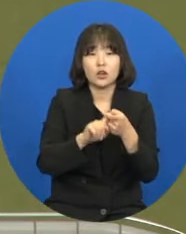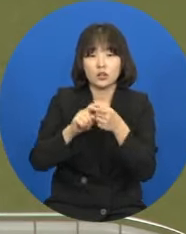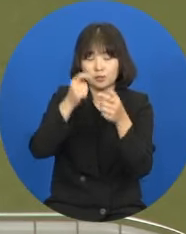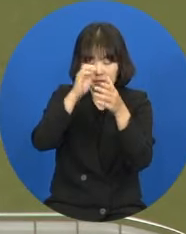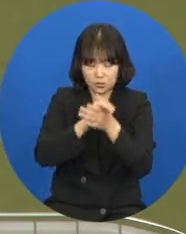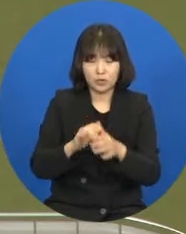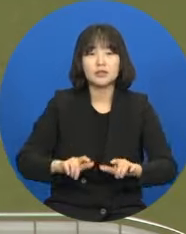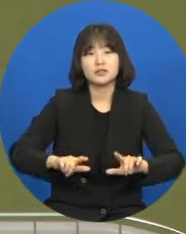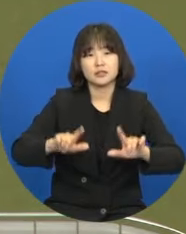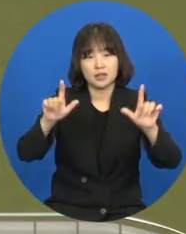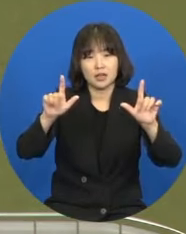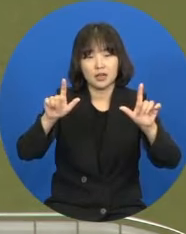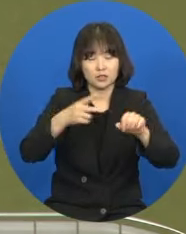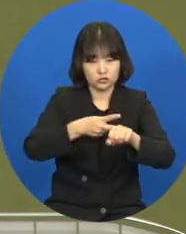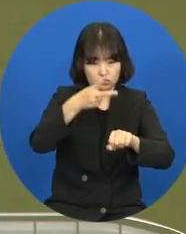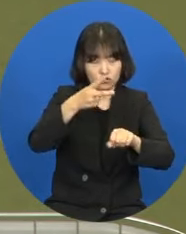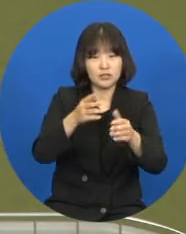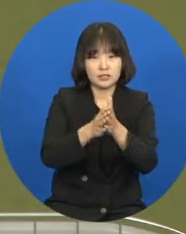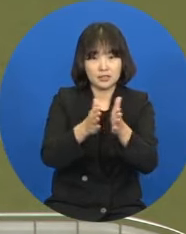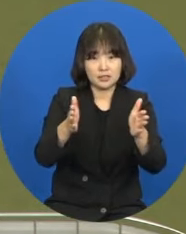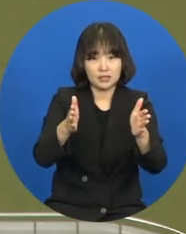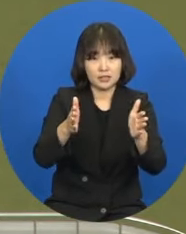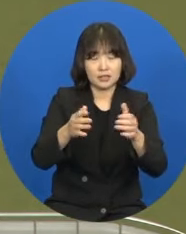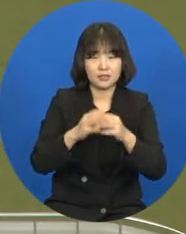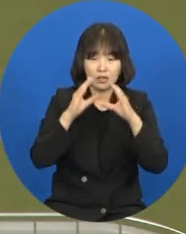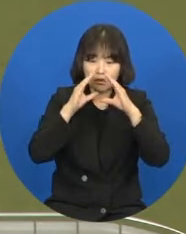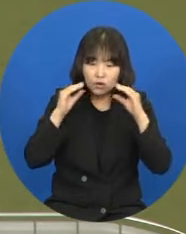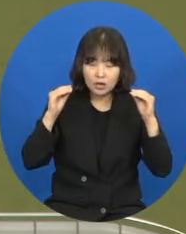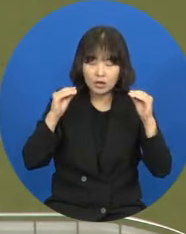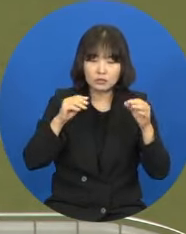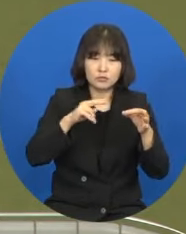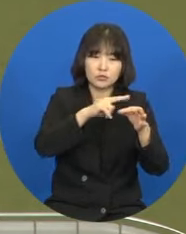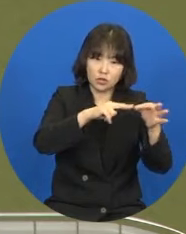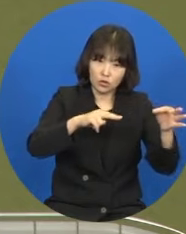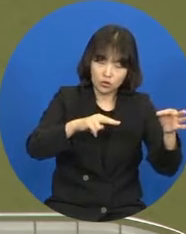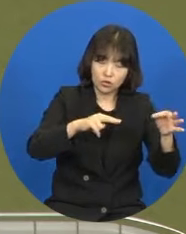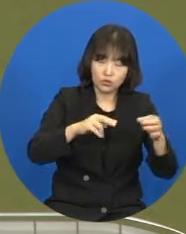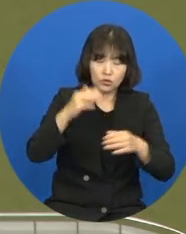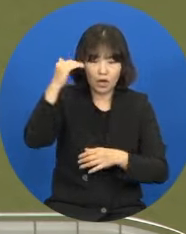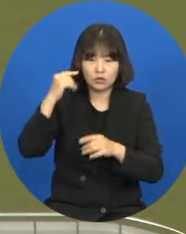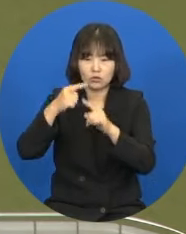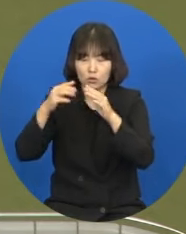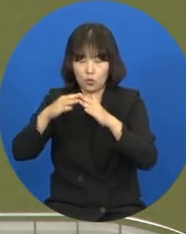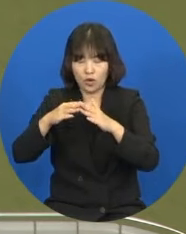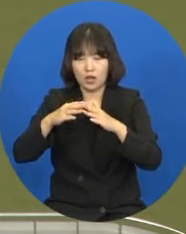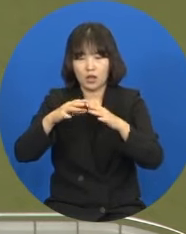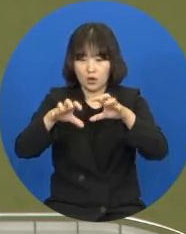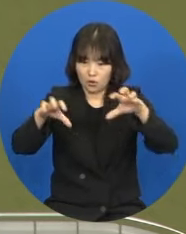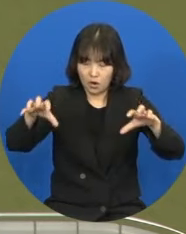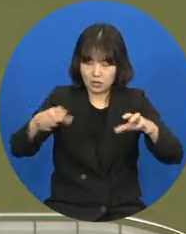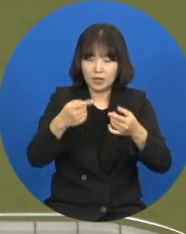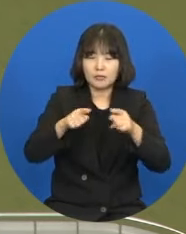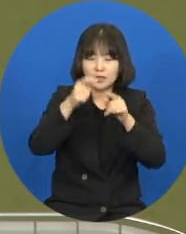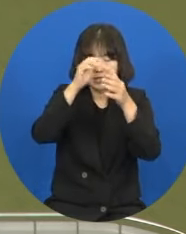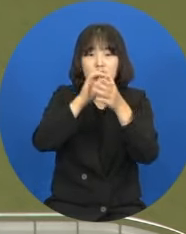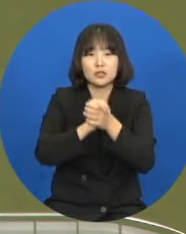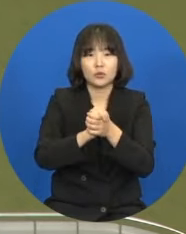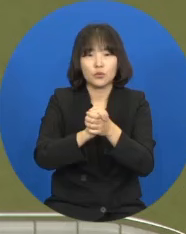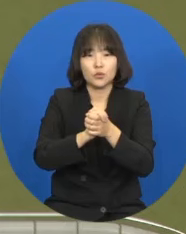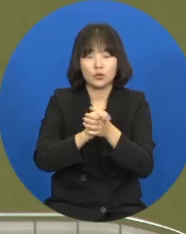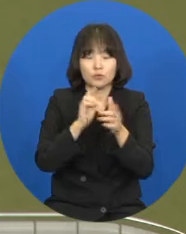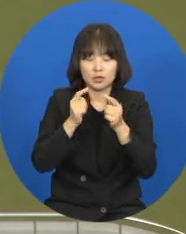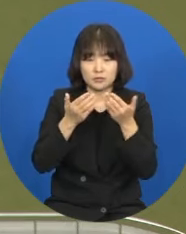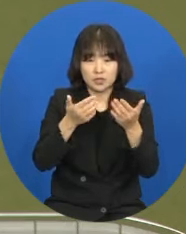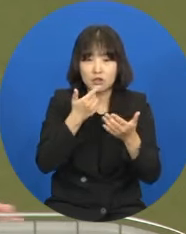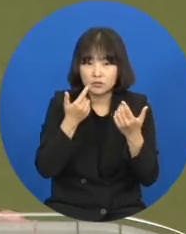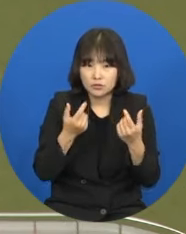날입니다 이제 시부터 시작이 되는데 광화문에서 여의도에서 또 한국교회 부르신 곳에서 우리 함께 기도할 것입니다 말씀드린